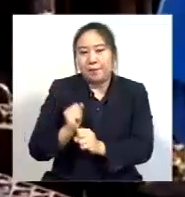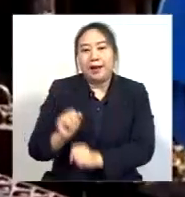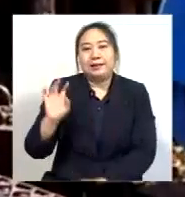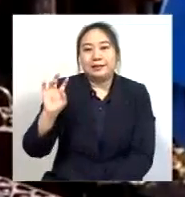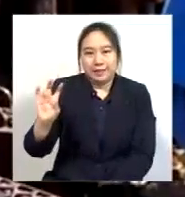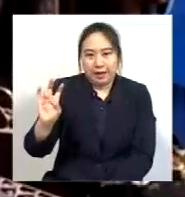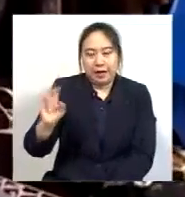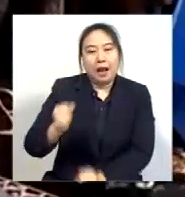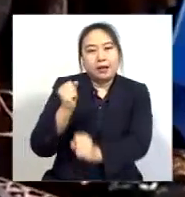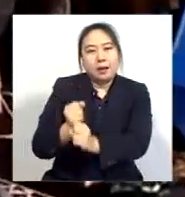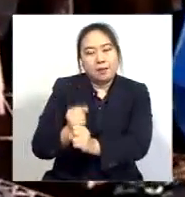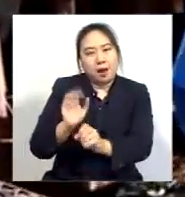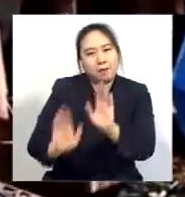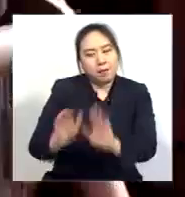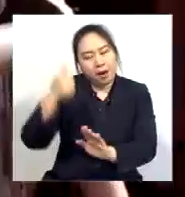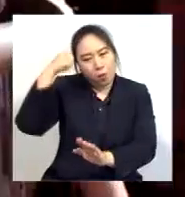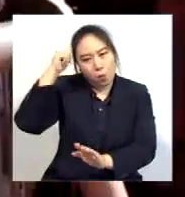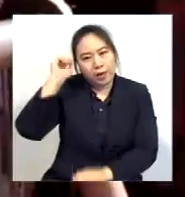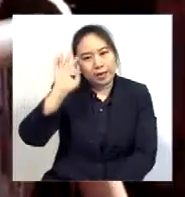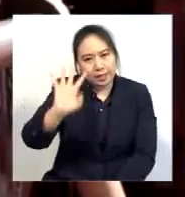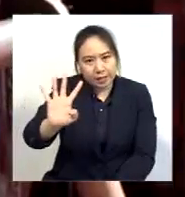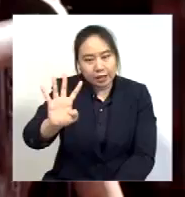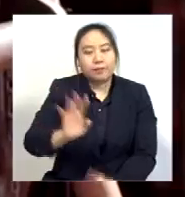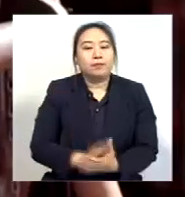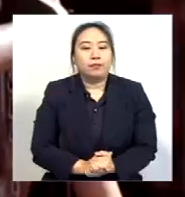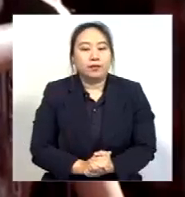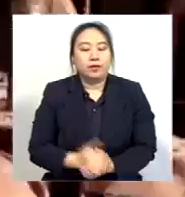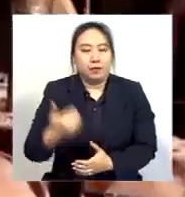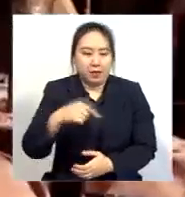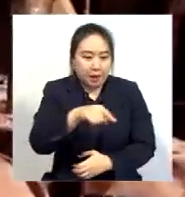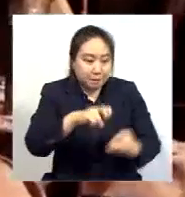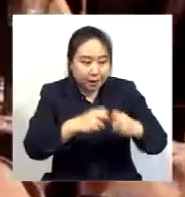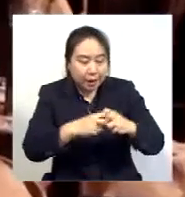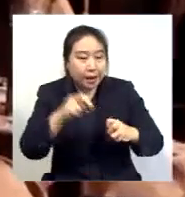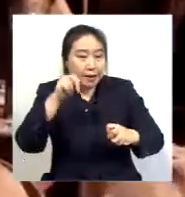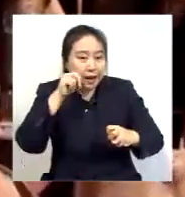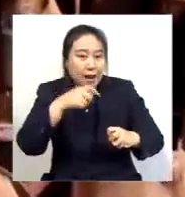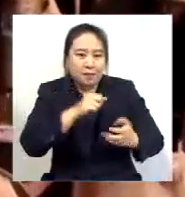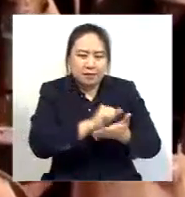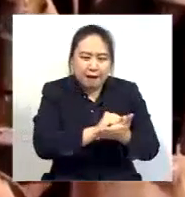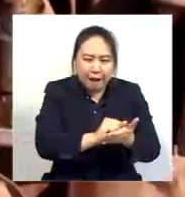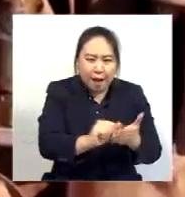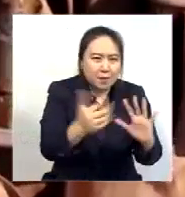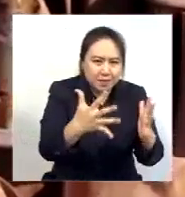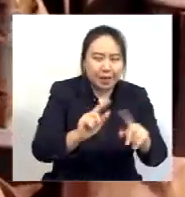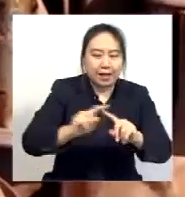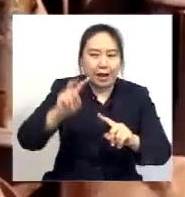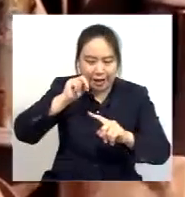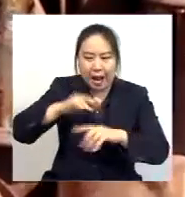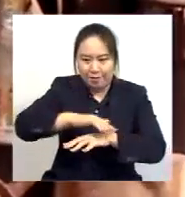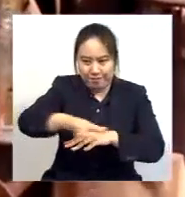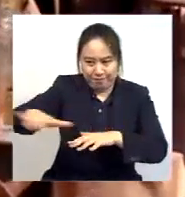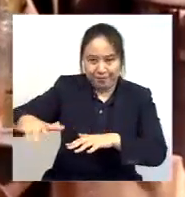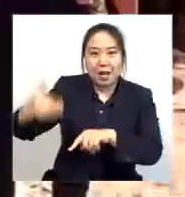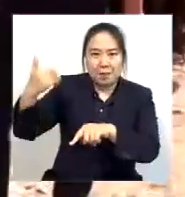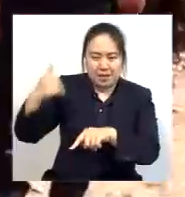ใช้เวลาทำงานประมาณ4วันนอกจากนี้ในพื้นที่ประสบปัญหาขาดแคลนน้ำสะอาดแต่ว่ามีแหล่งน้ำในพื้นที่ท